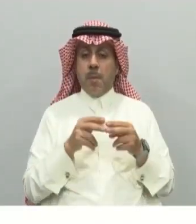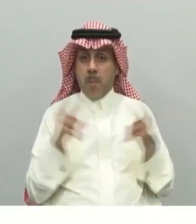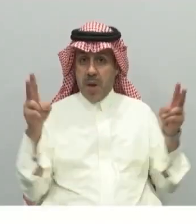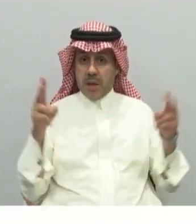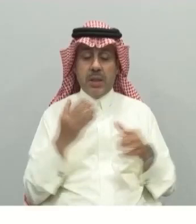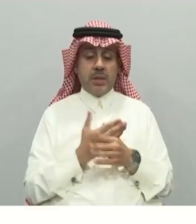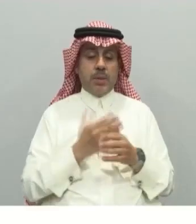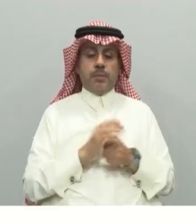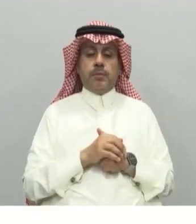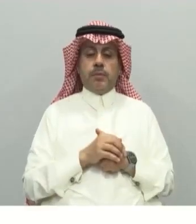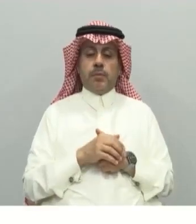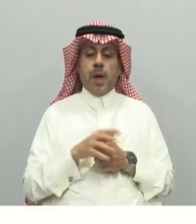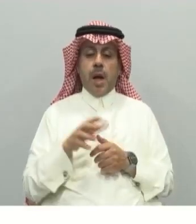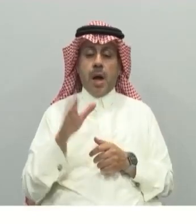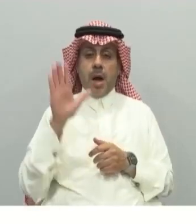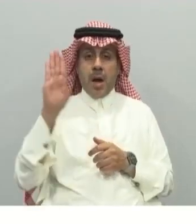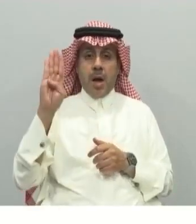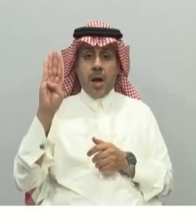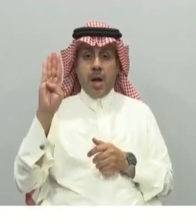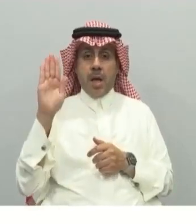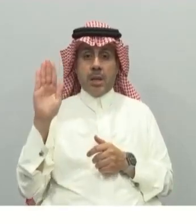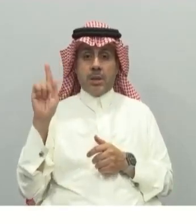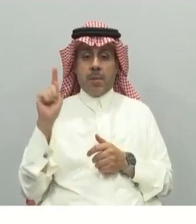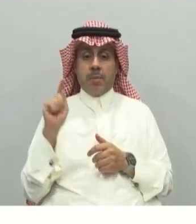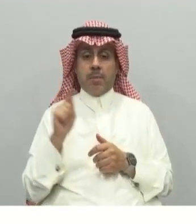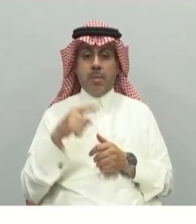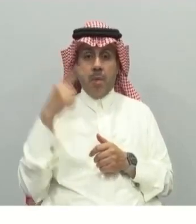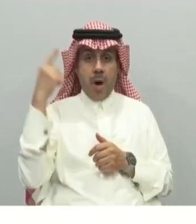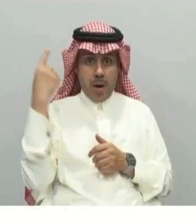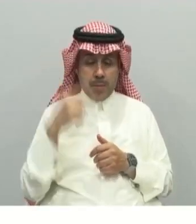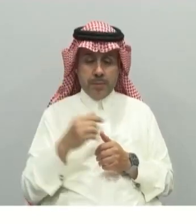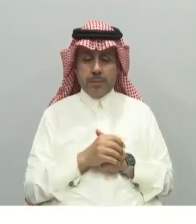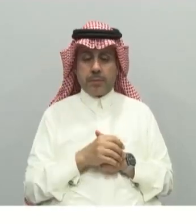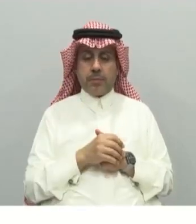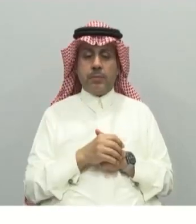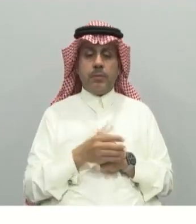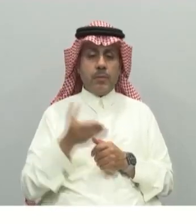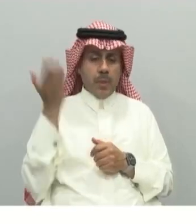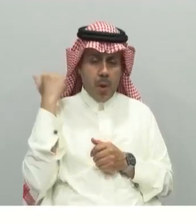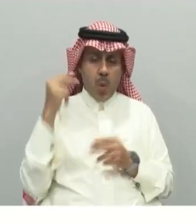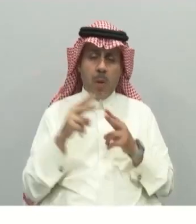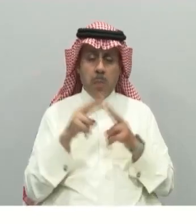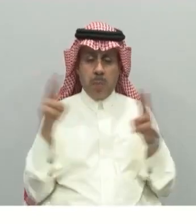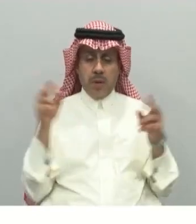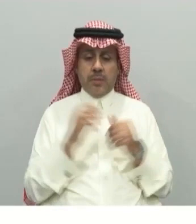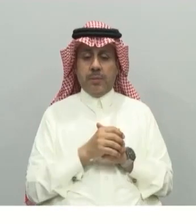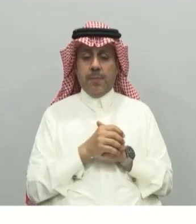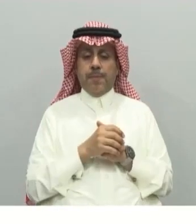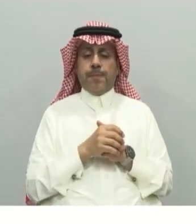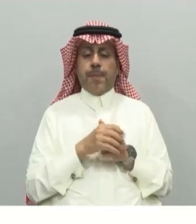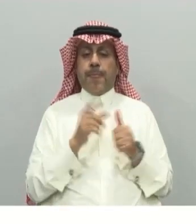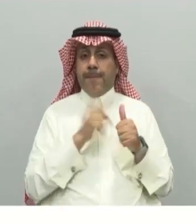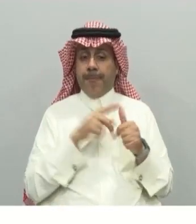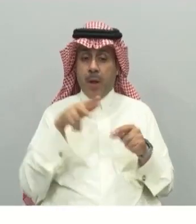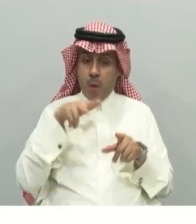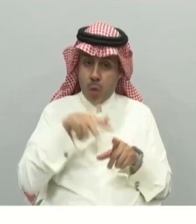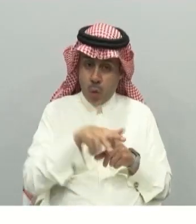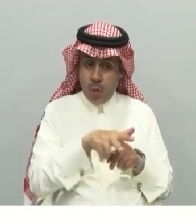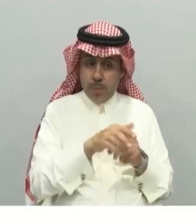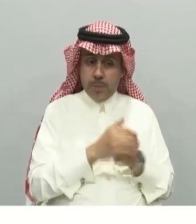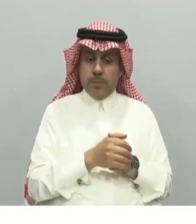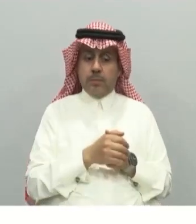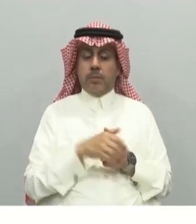ا دروس هذه الوحده وفيها اسباب الكسب المحرم سبق ان درسنا واياكم السبب الاول وهو الظلم